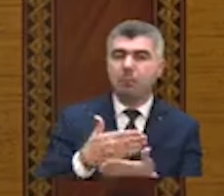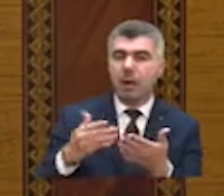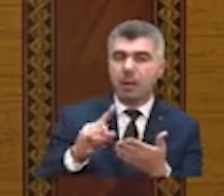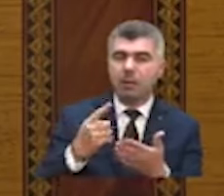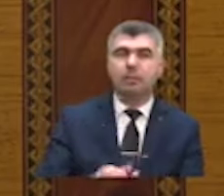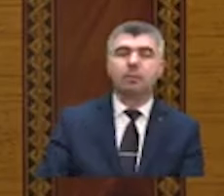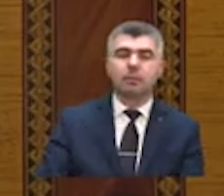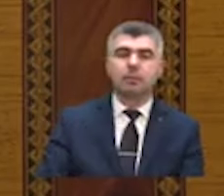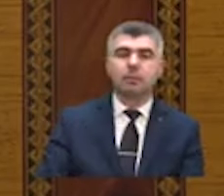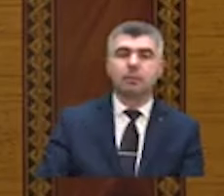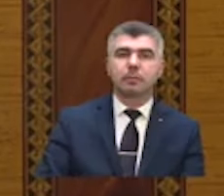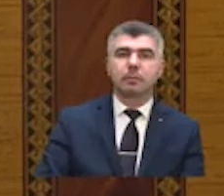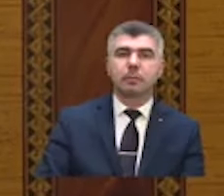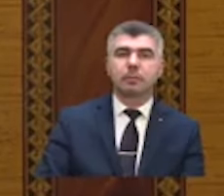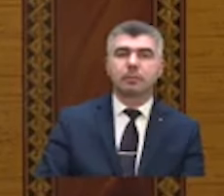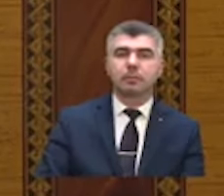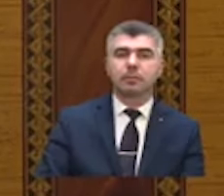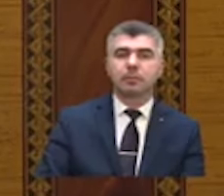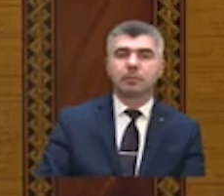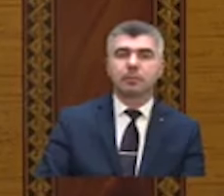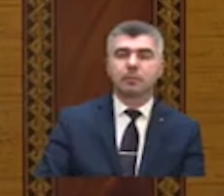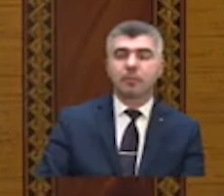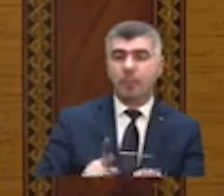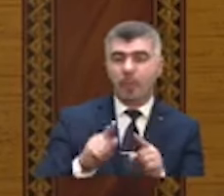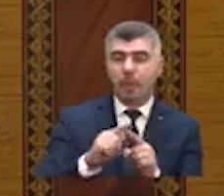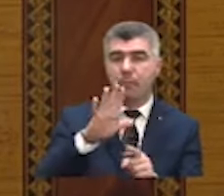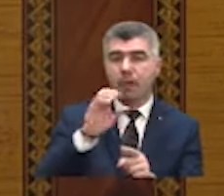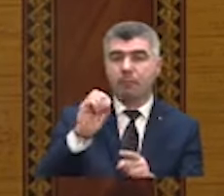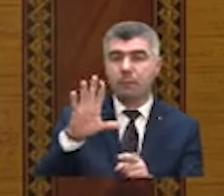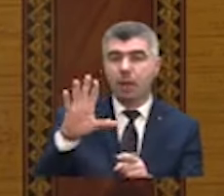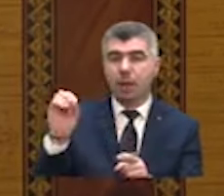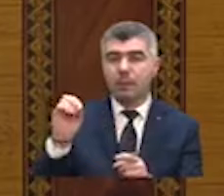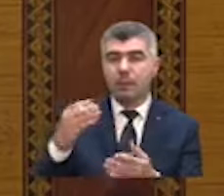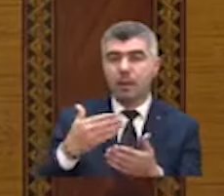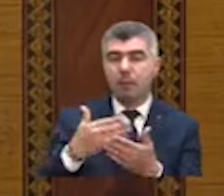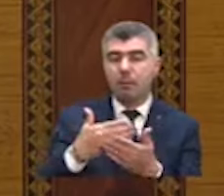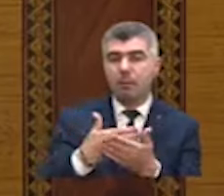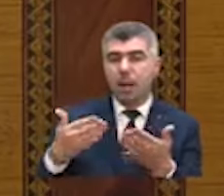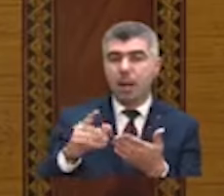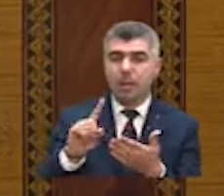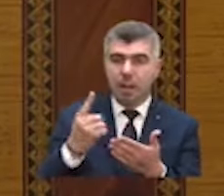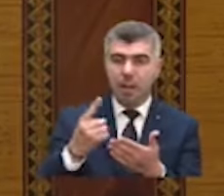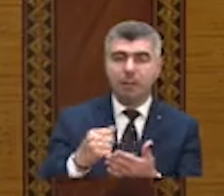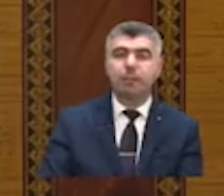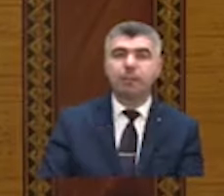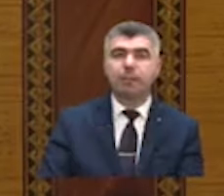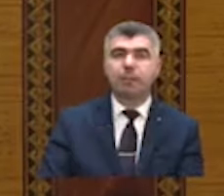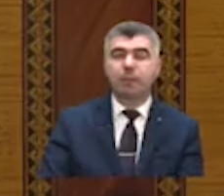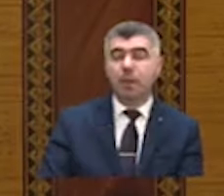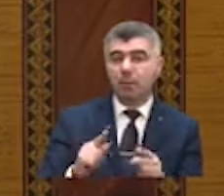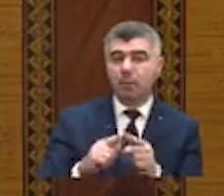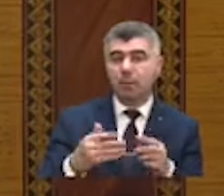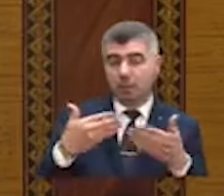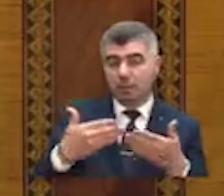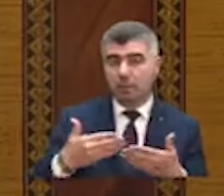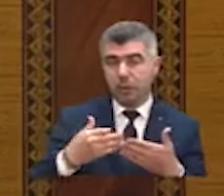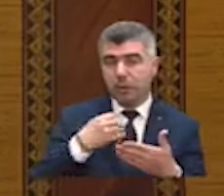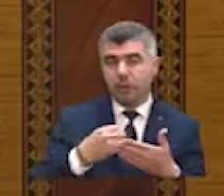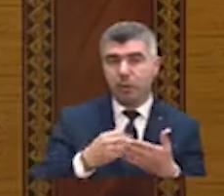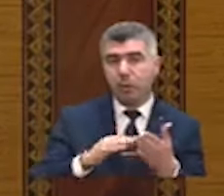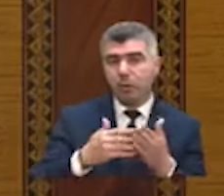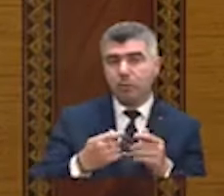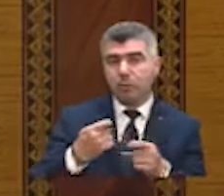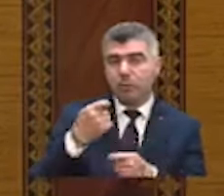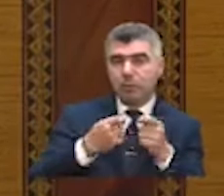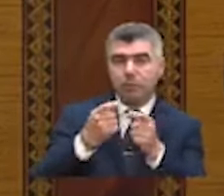هذك 550 مليون ديال هذك 550 مليار ديال الدرهم فيها هذ الاستثمارات اللي ك نقوموا فيها فيها واحد العدد